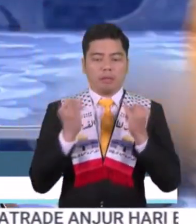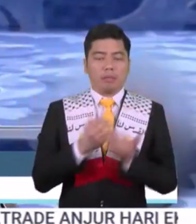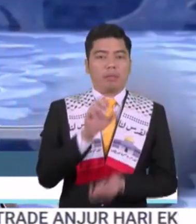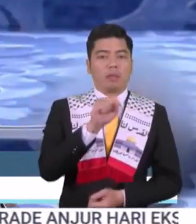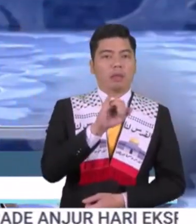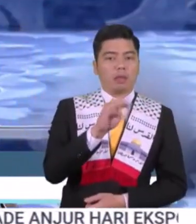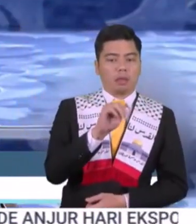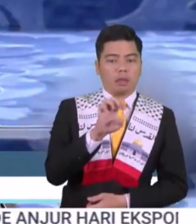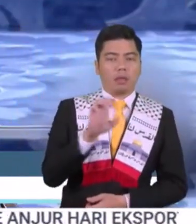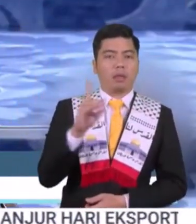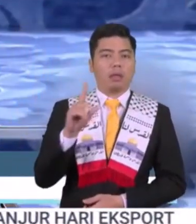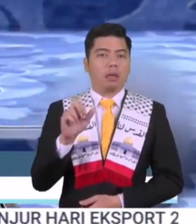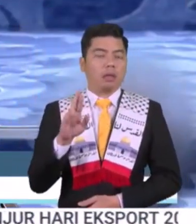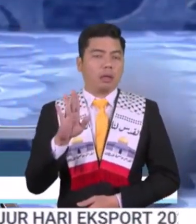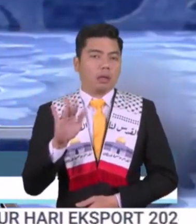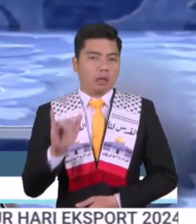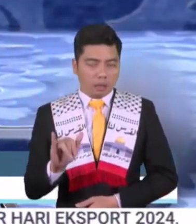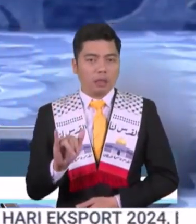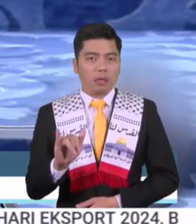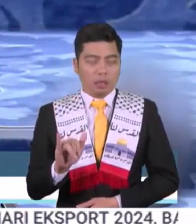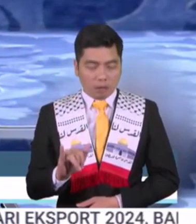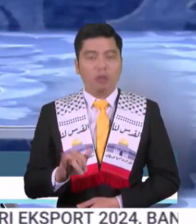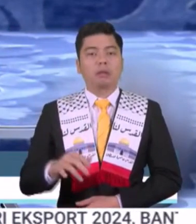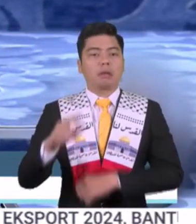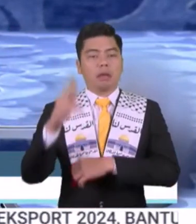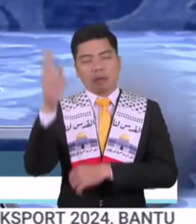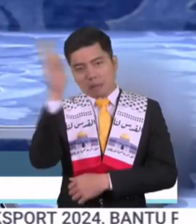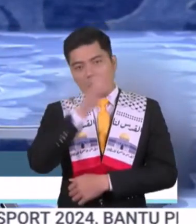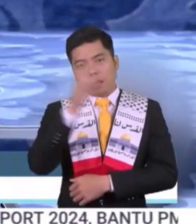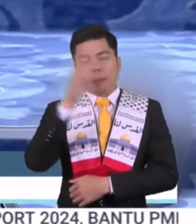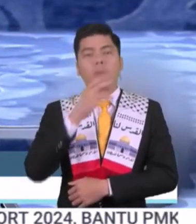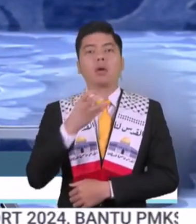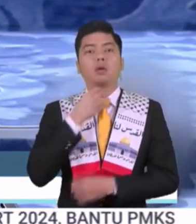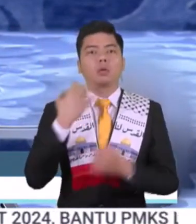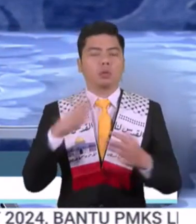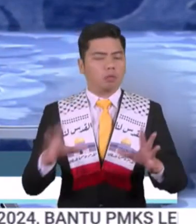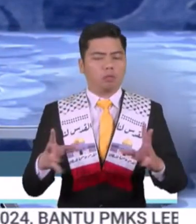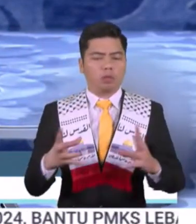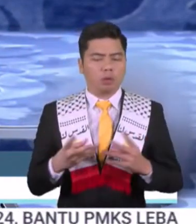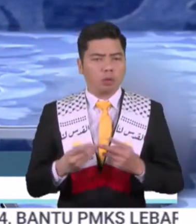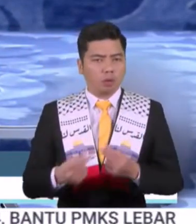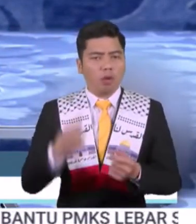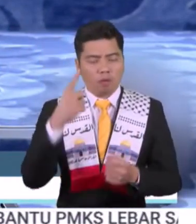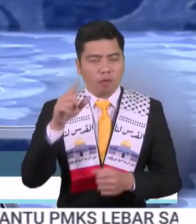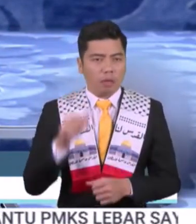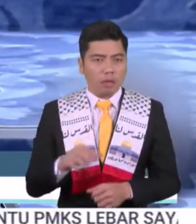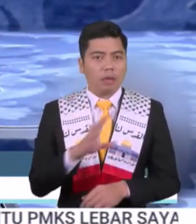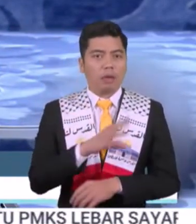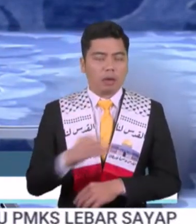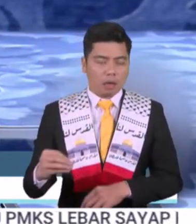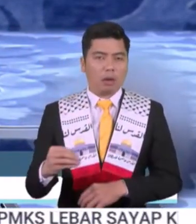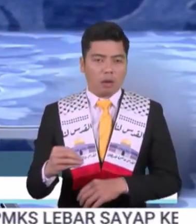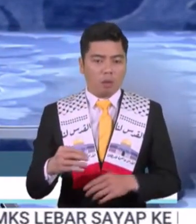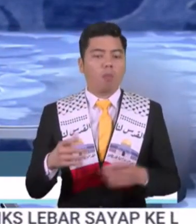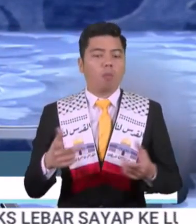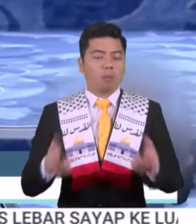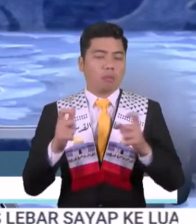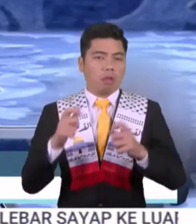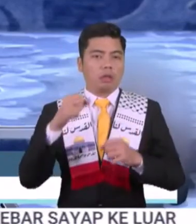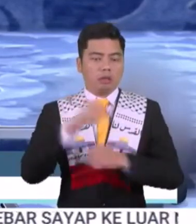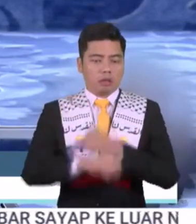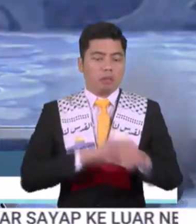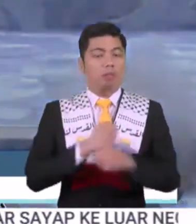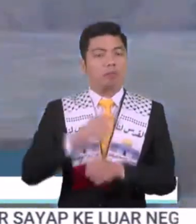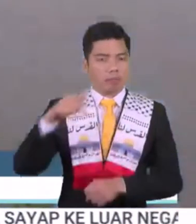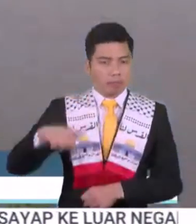dan Kerajaan Negeri Perak telah mempercepatkan proses pengembalian tanah yang dijangka bermula dalam kadar segera tahun ini